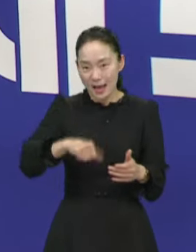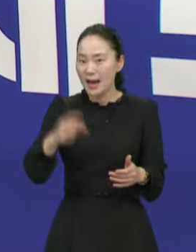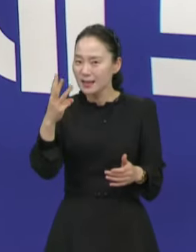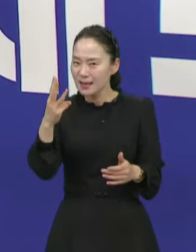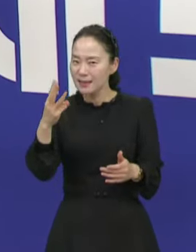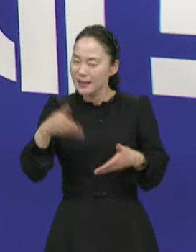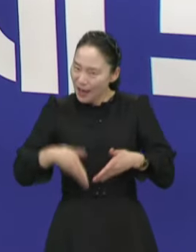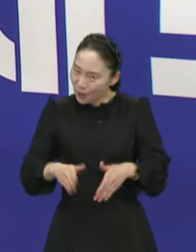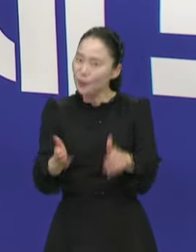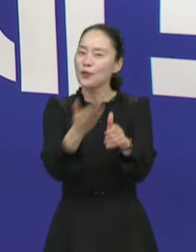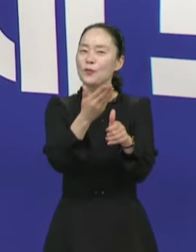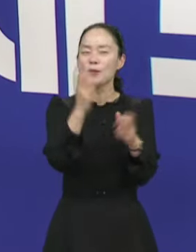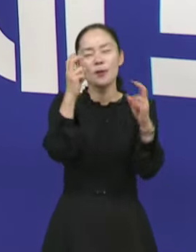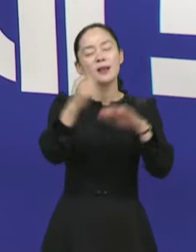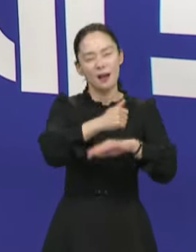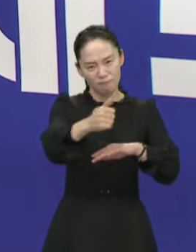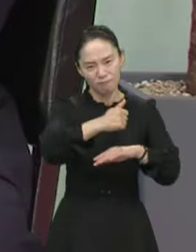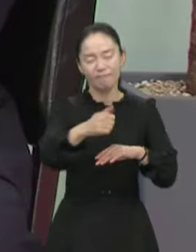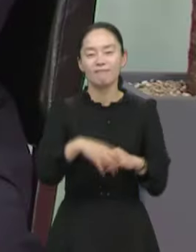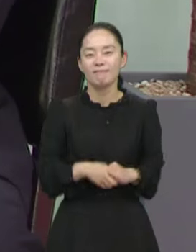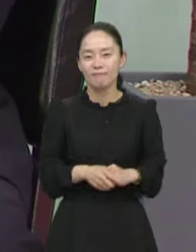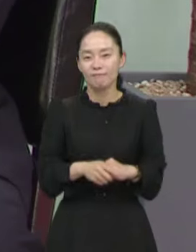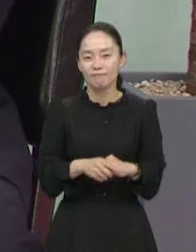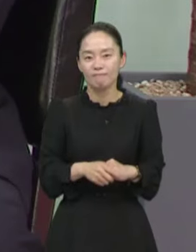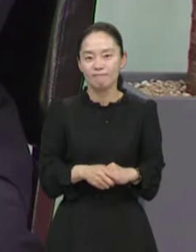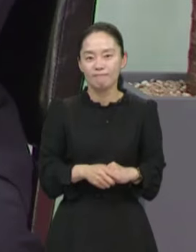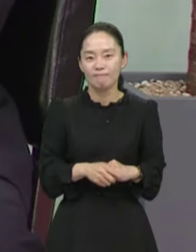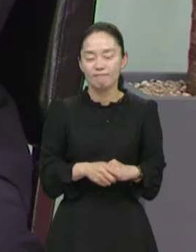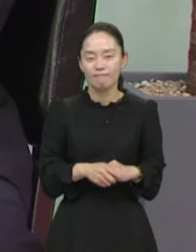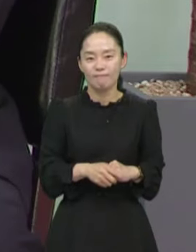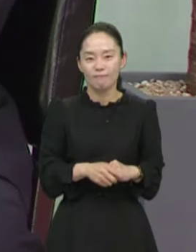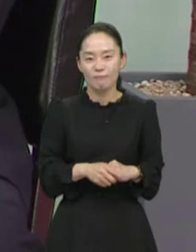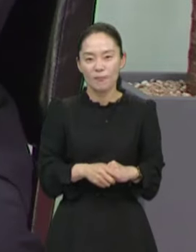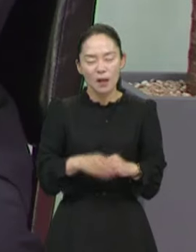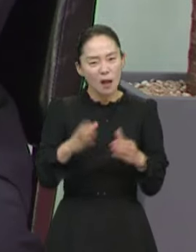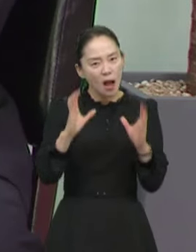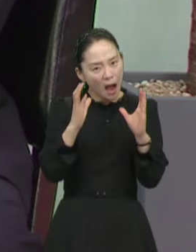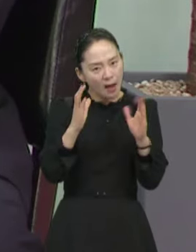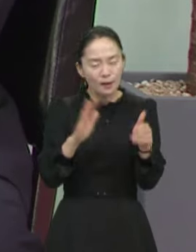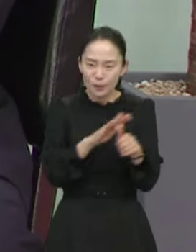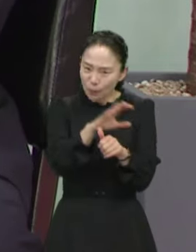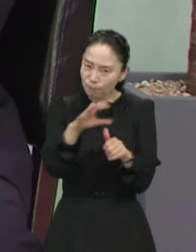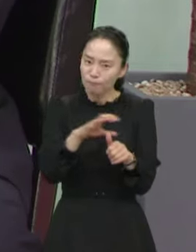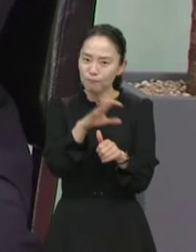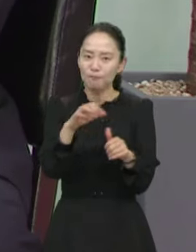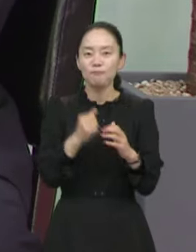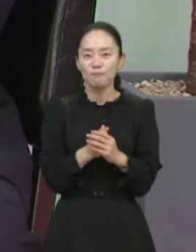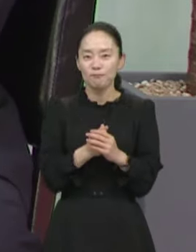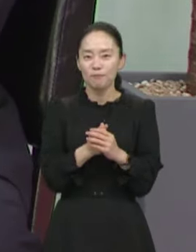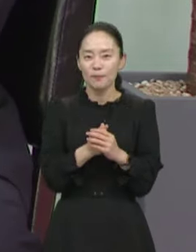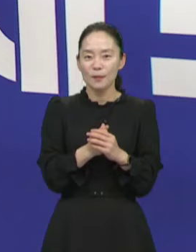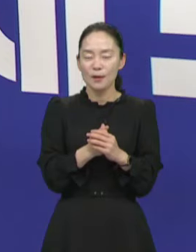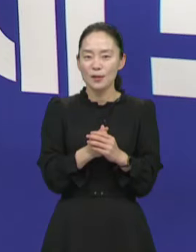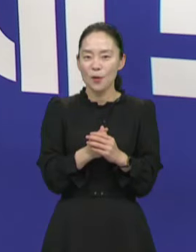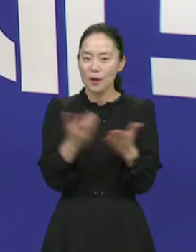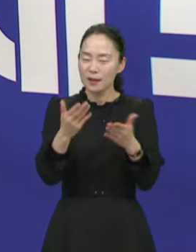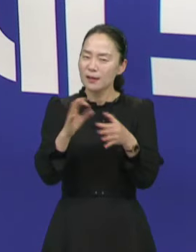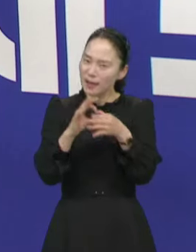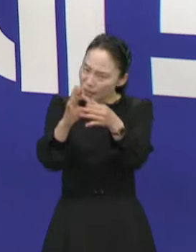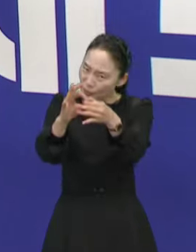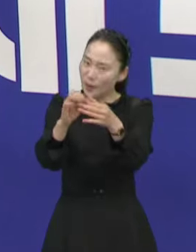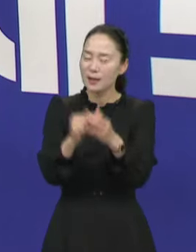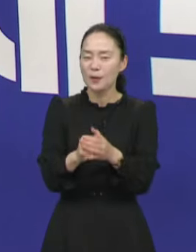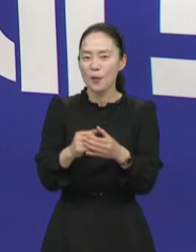낳고 키우면서 직장 생활을 쭉 해 왔습니다 따라서 아이를 돌보면서 커리어를 잃치 않고 경력